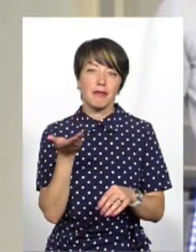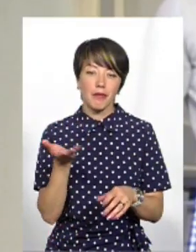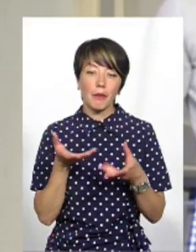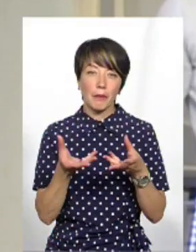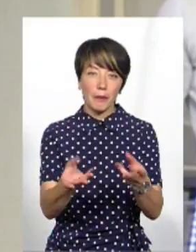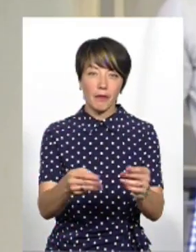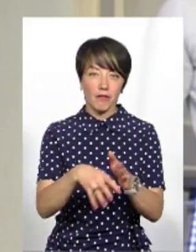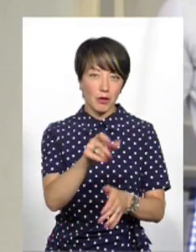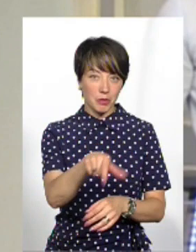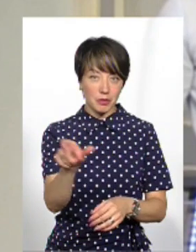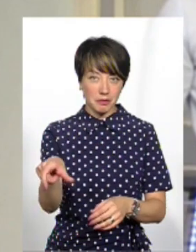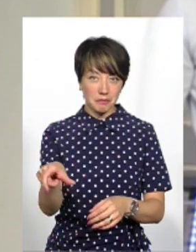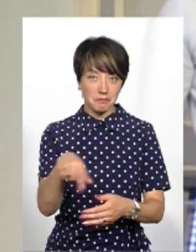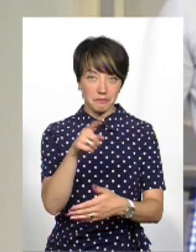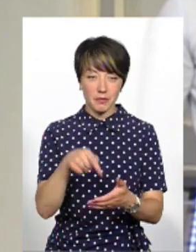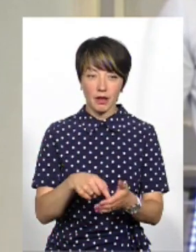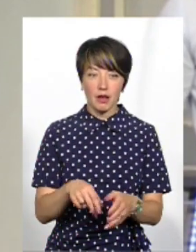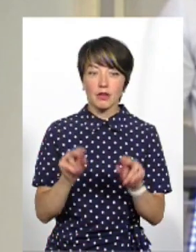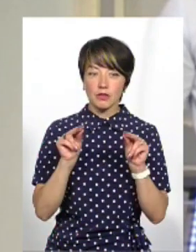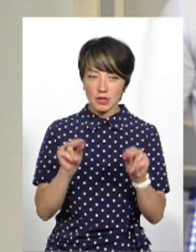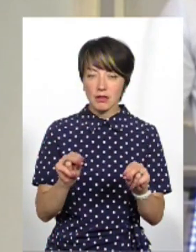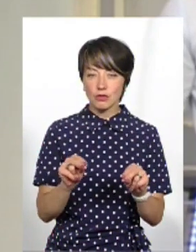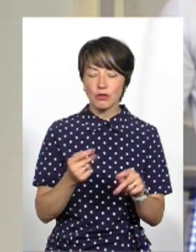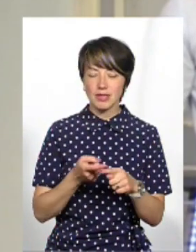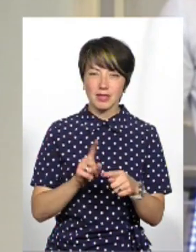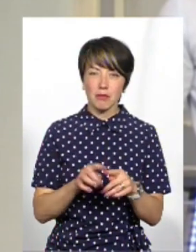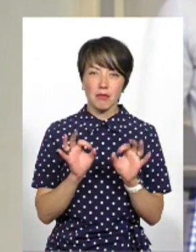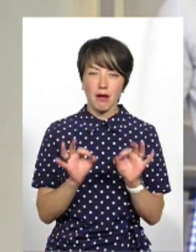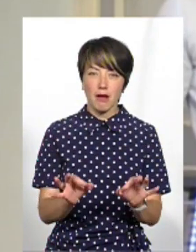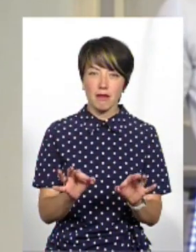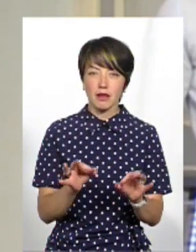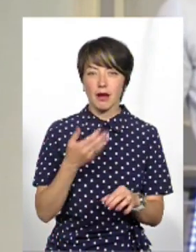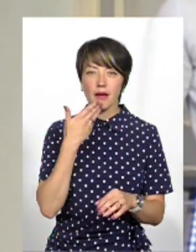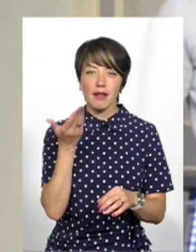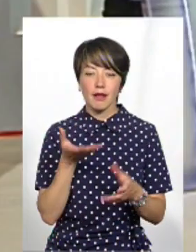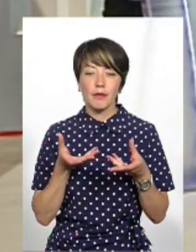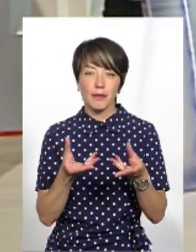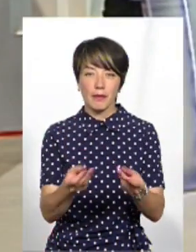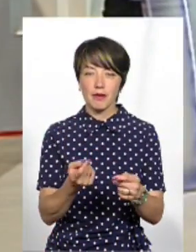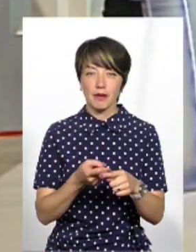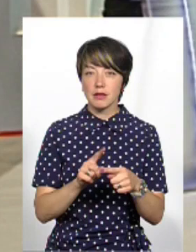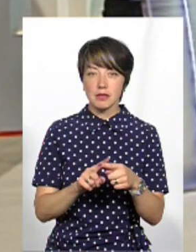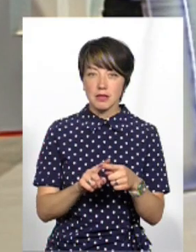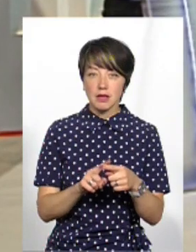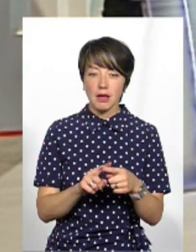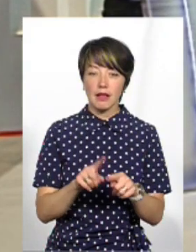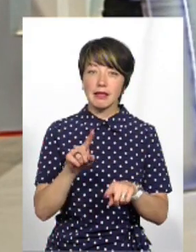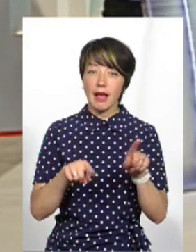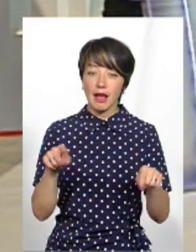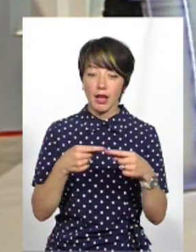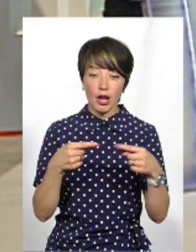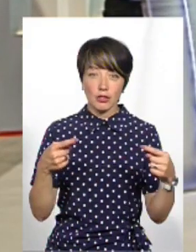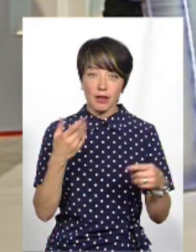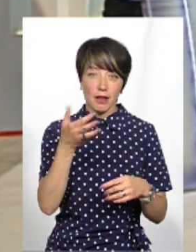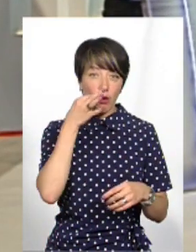вважаєте? Ну, якщо відверто говорити, часто це, правда, загравання, тому що деякі речі, навіть які вони декларують, не є в